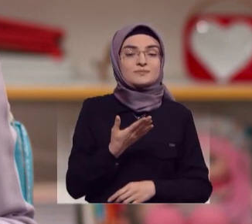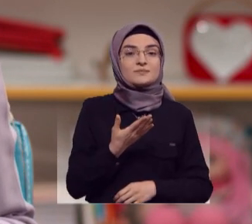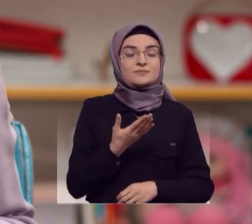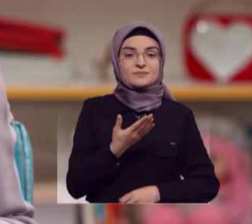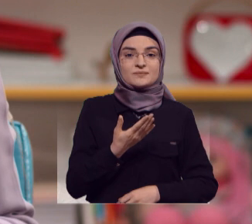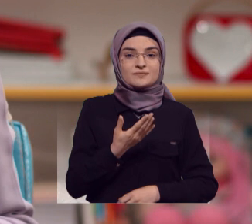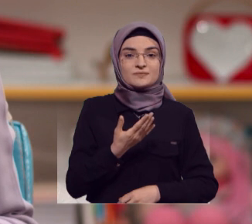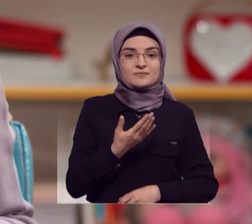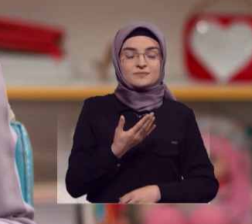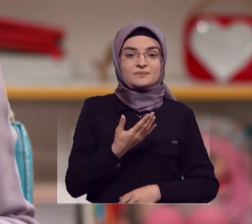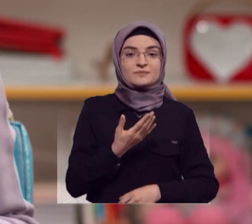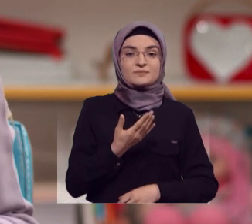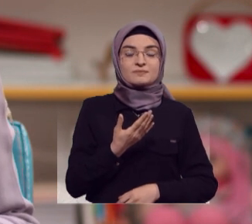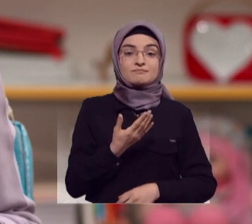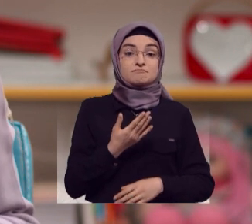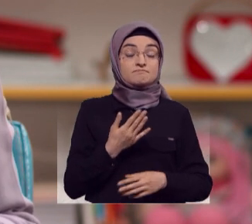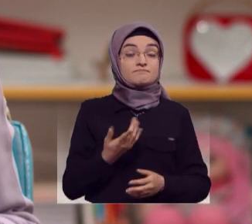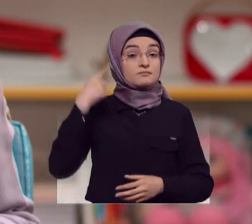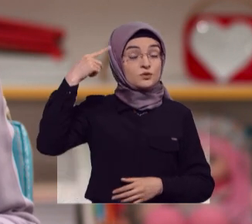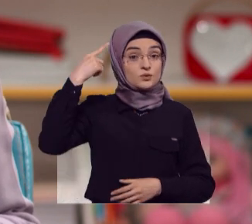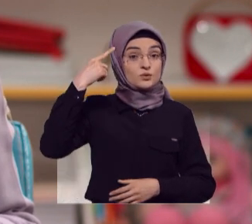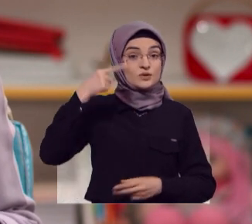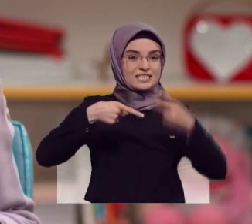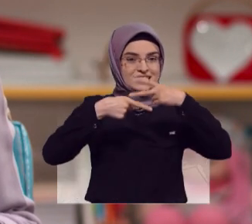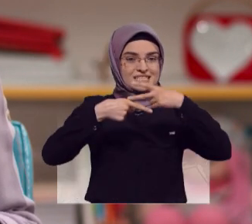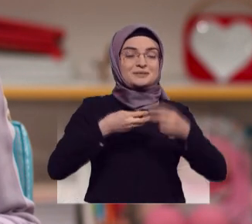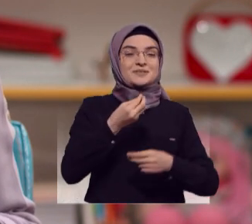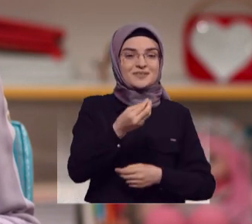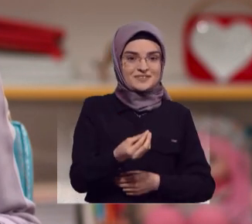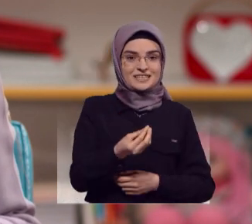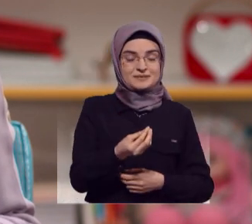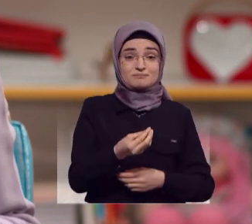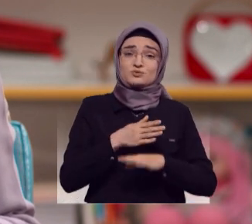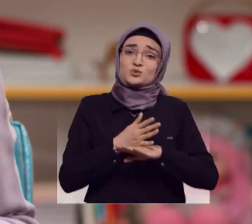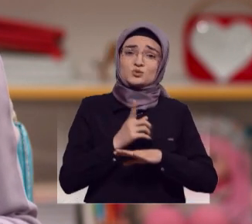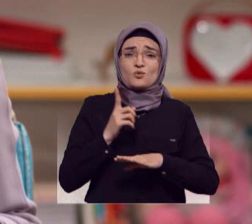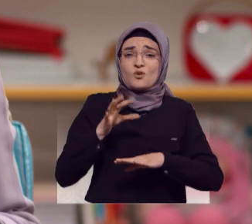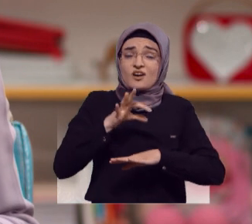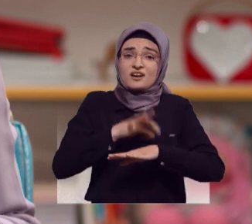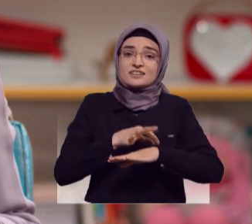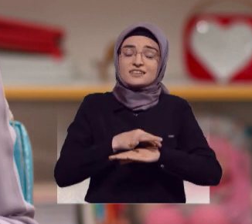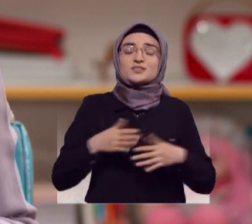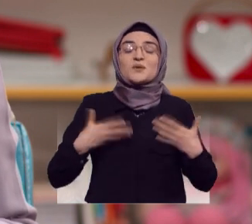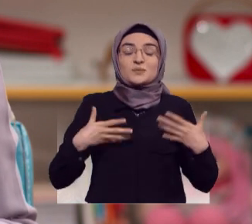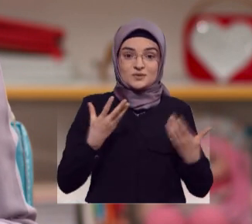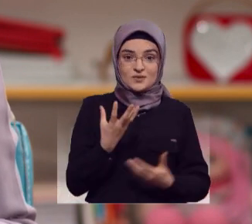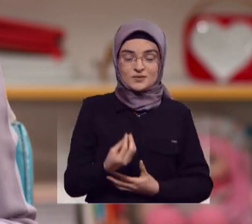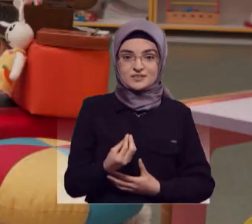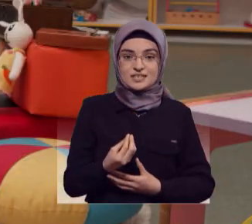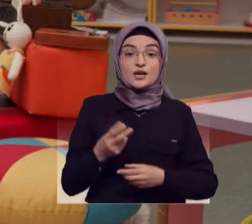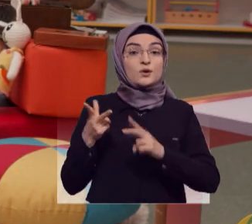verelim? Sanki aynı şeyi düşünüyoruz. Zıp zıpa verelim değil mi çocuklar? Çünkü o hasta ve çok mutlu